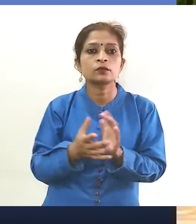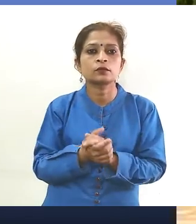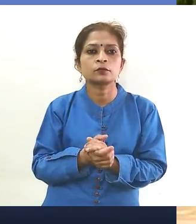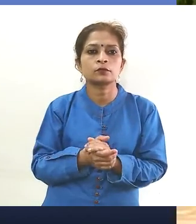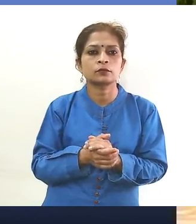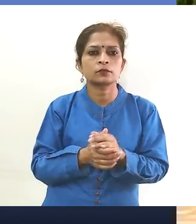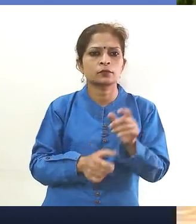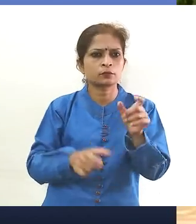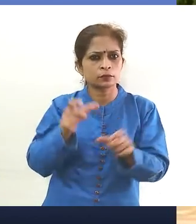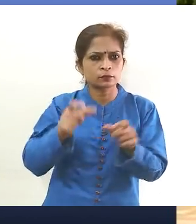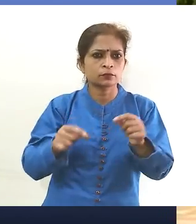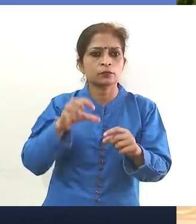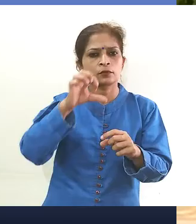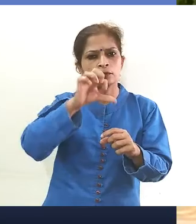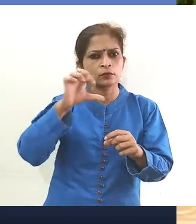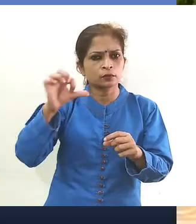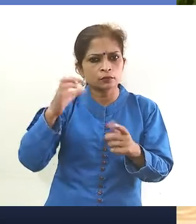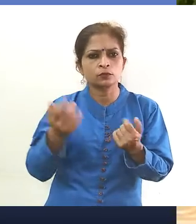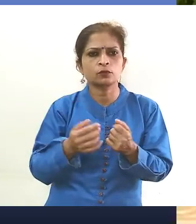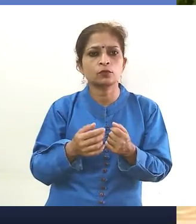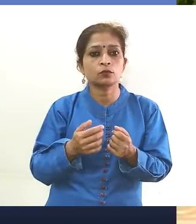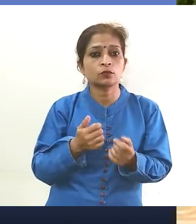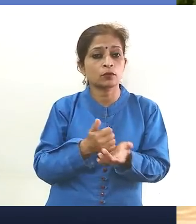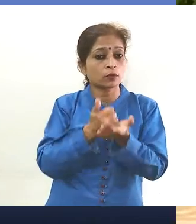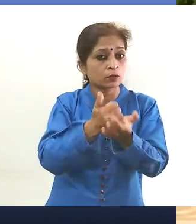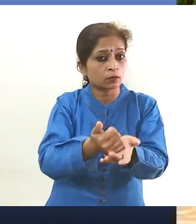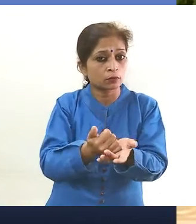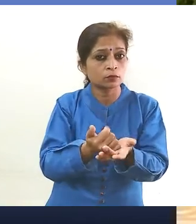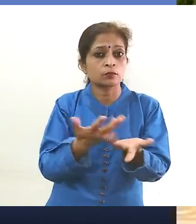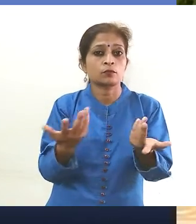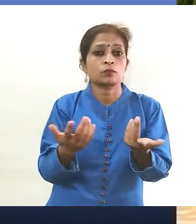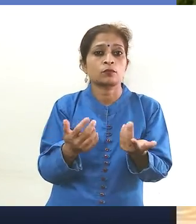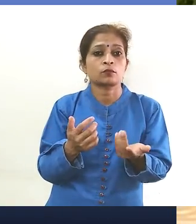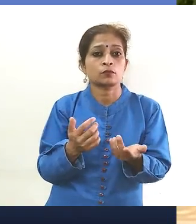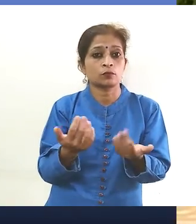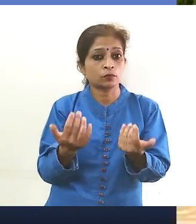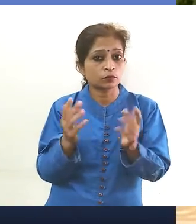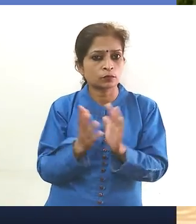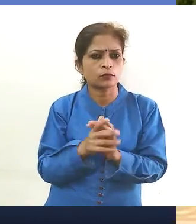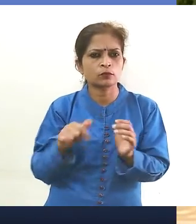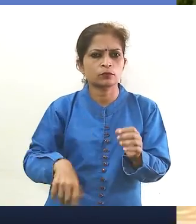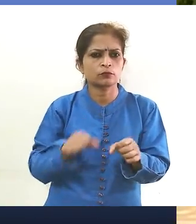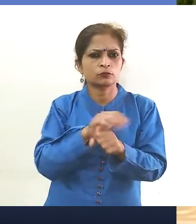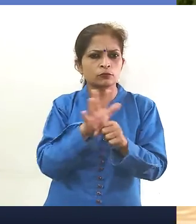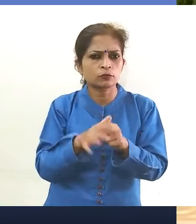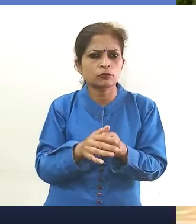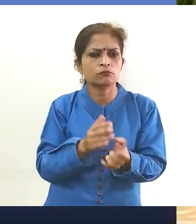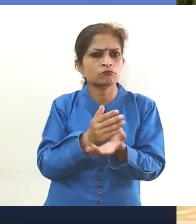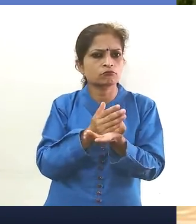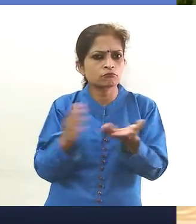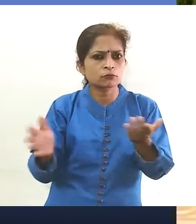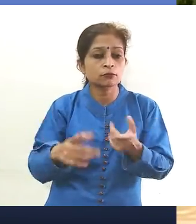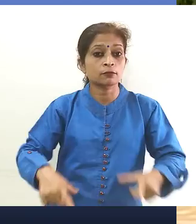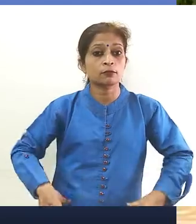कहा 99% प्राणायाम से लाभ हो जाएगा सबको, कोरोना की जंग से लेकर के जिंदगी की जंग जीतने के लिए,